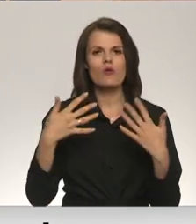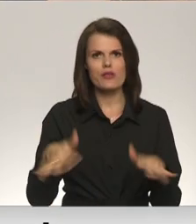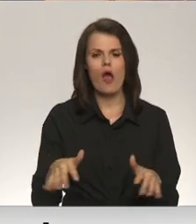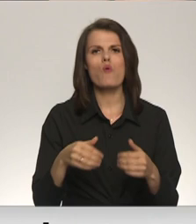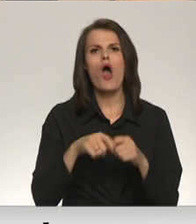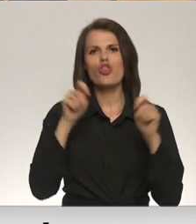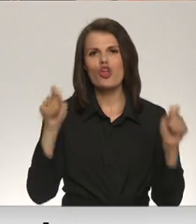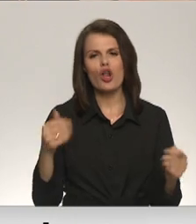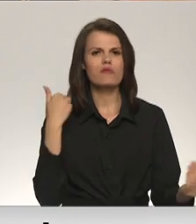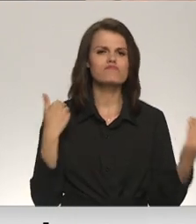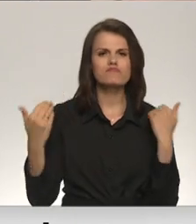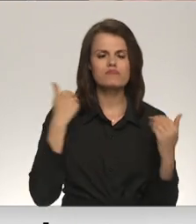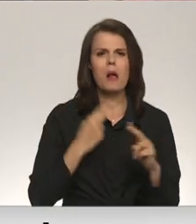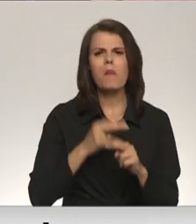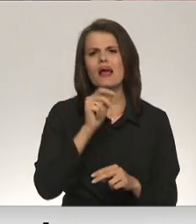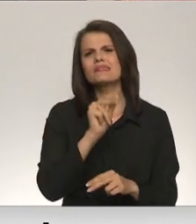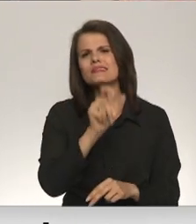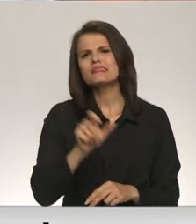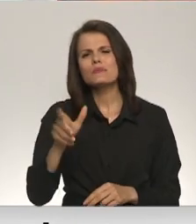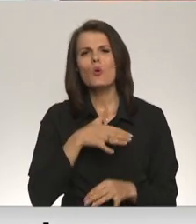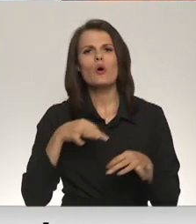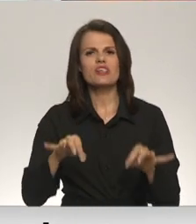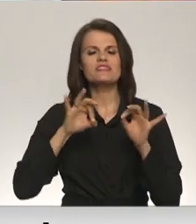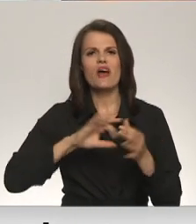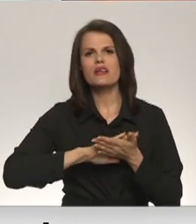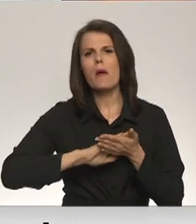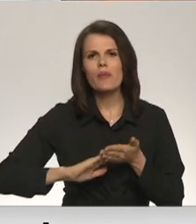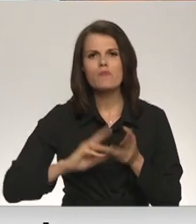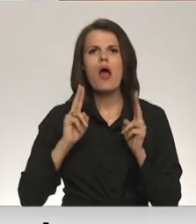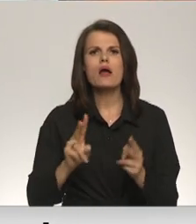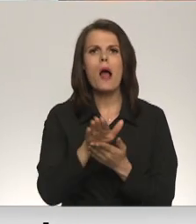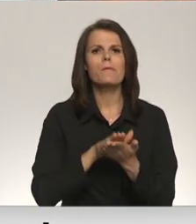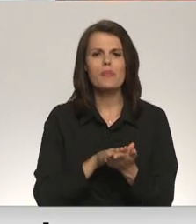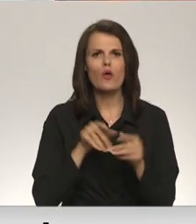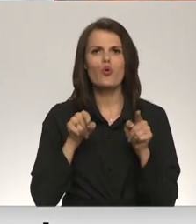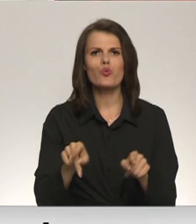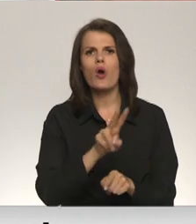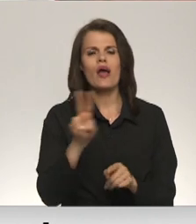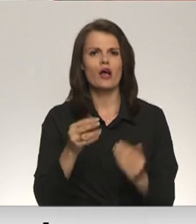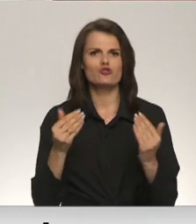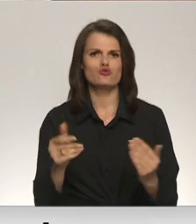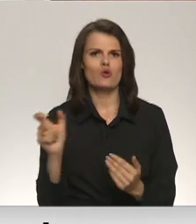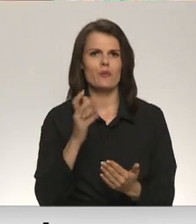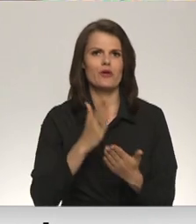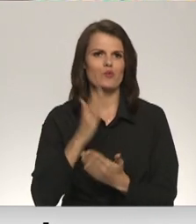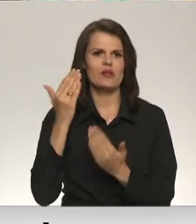atklāšanā. Pareizticīgajiem ir ļoti svarīga piedošana, bet kā piedot to, kas šobrīd notiek viņu zemē?